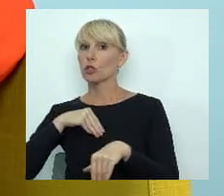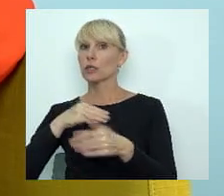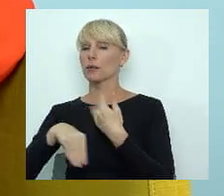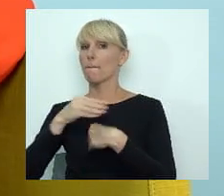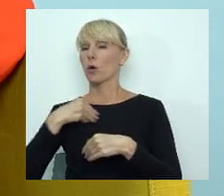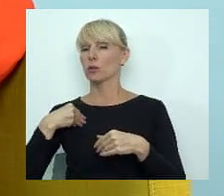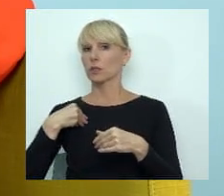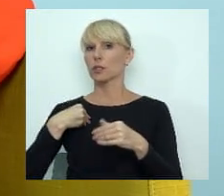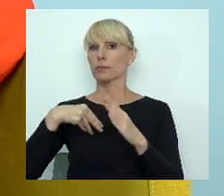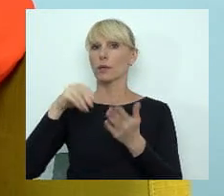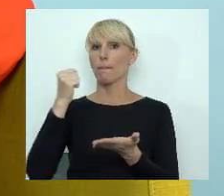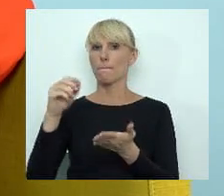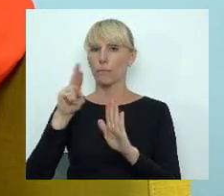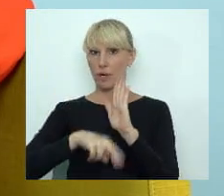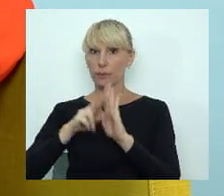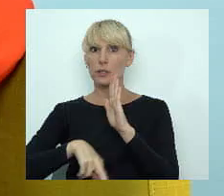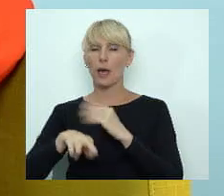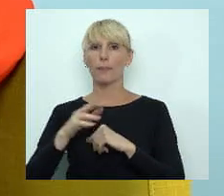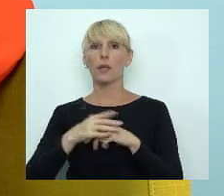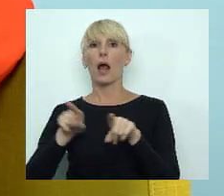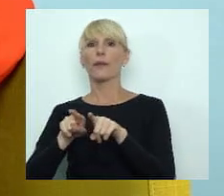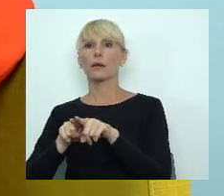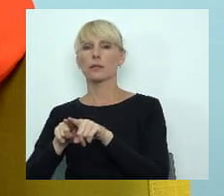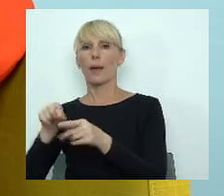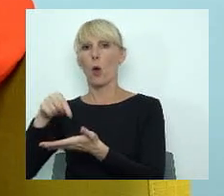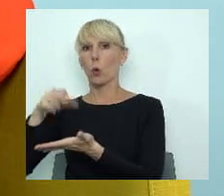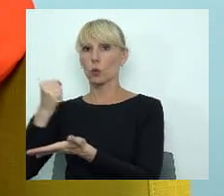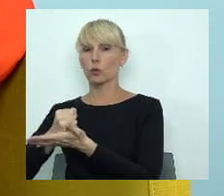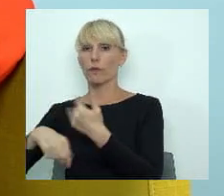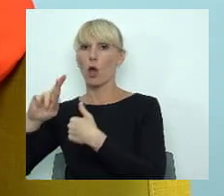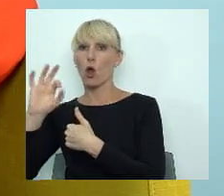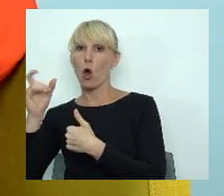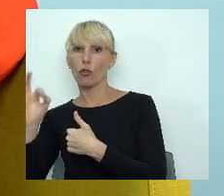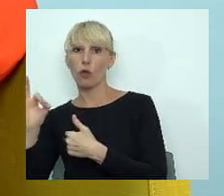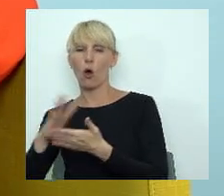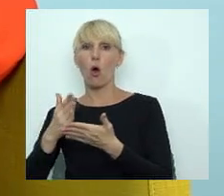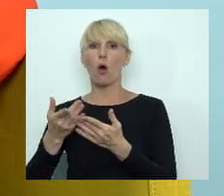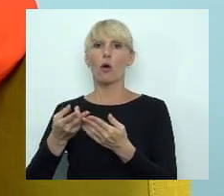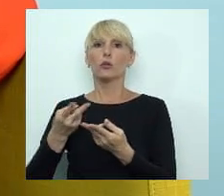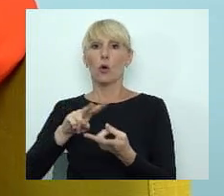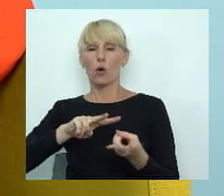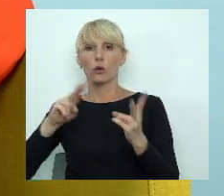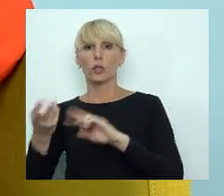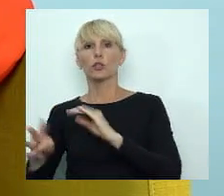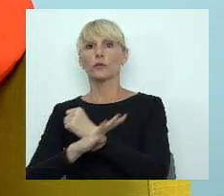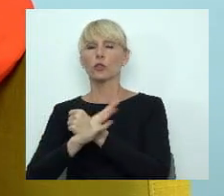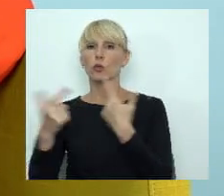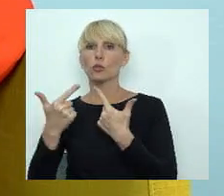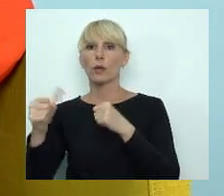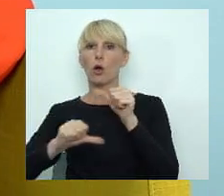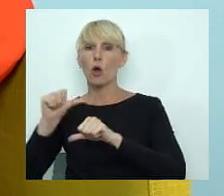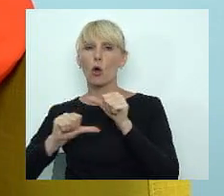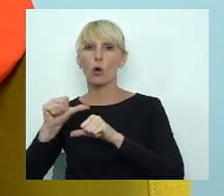mamy rozporządzenie, ale temu rozporządzeniu towarzyszy ustawa o ochronie danych osobowych, która zastąpiła naszą ustawę z 1997